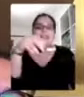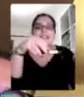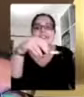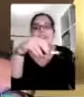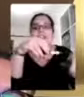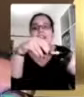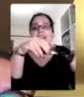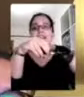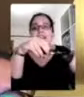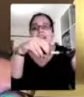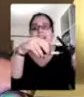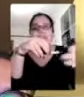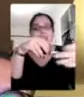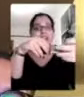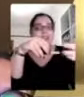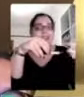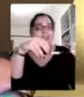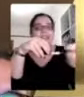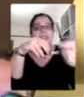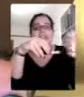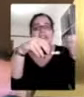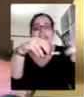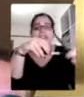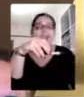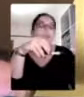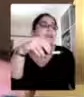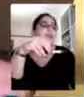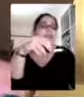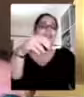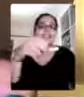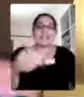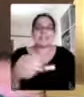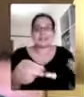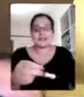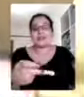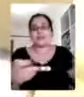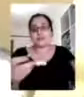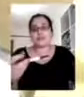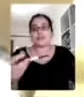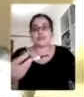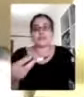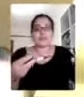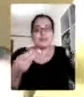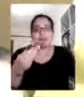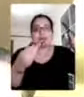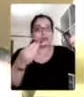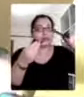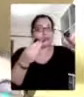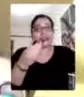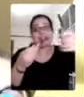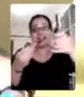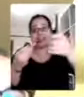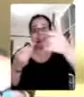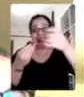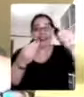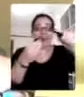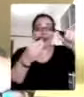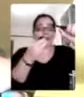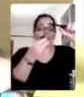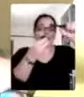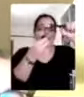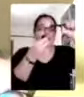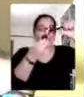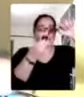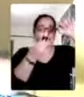kafeye gittiniz. Şey yapacaksınız, yakacaksınız. Hadi beyefendiler neyse de şimdi beni şu pozisyonda düşünebiliyor musunuz? Olmaz o. Kafede.